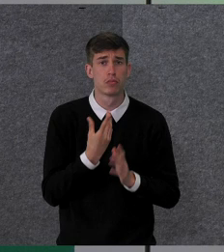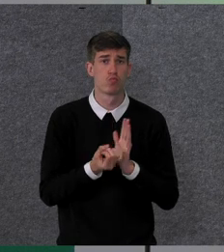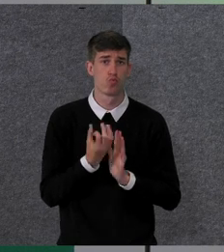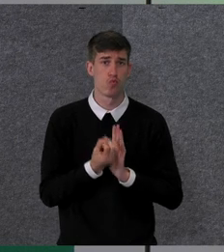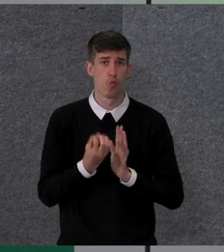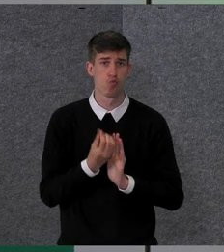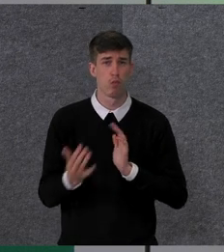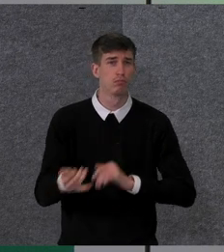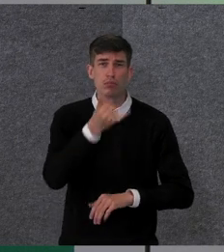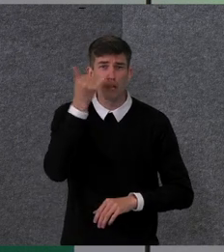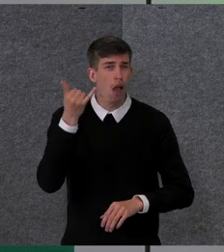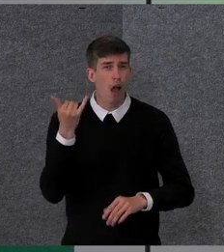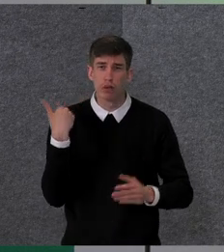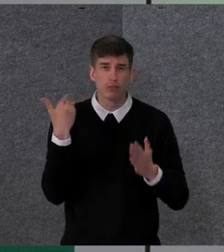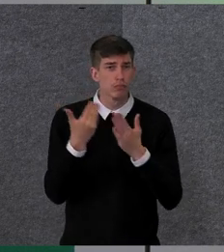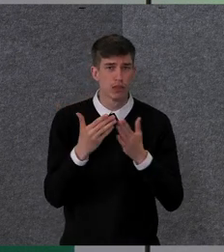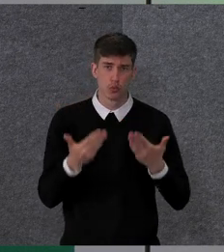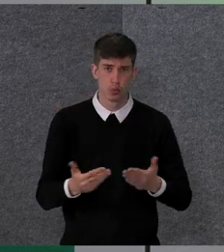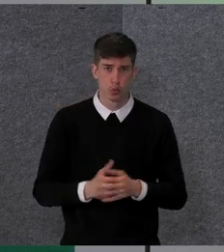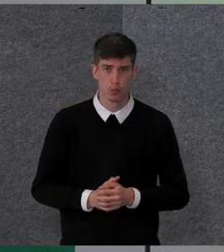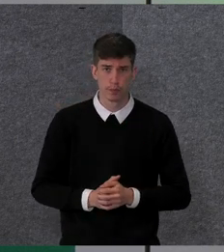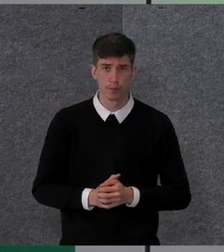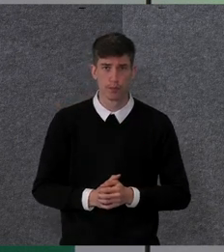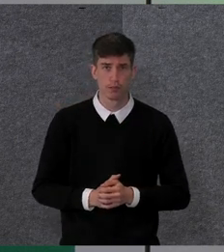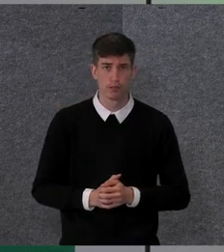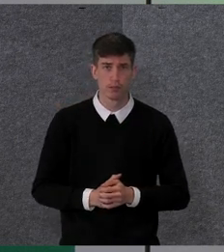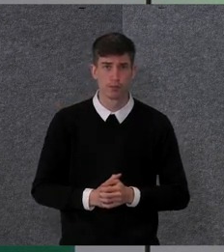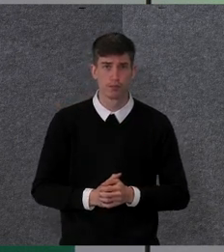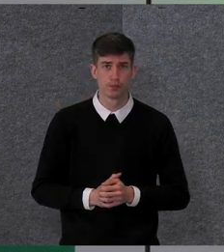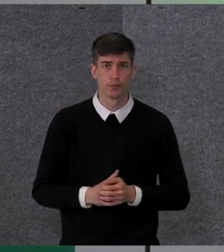über Jahre hinweg angewachsen ist. Und dieses Clean Meat, also